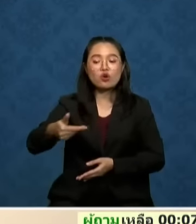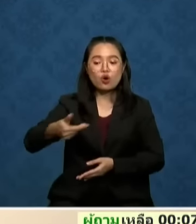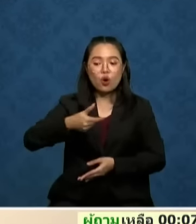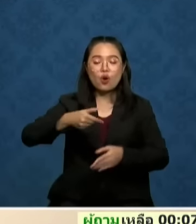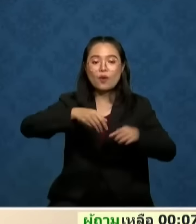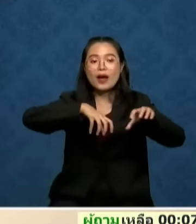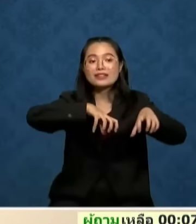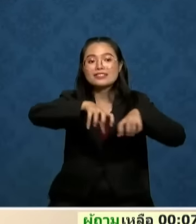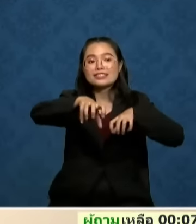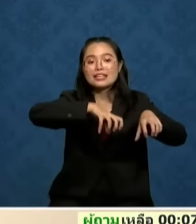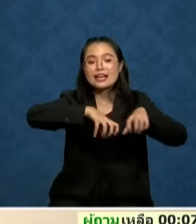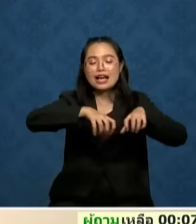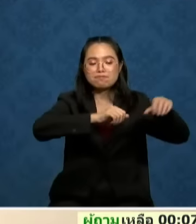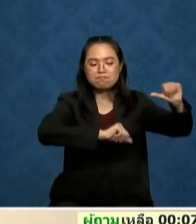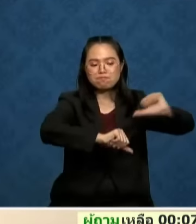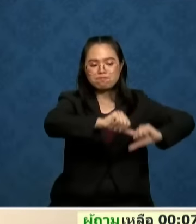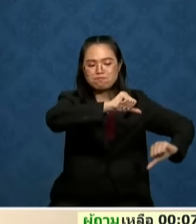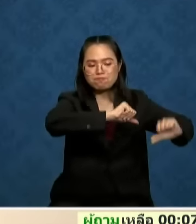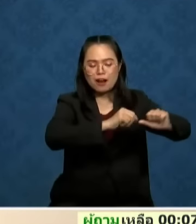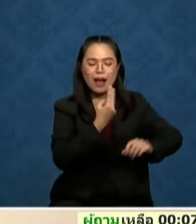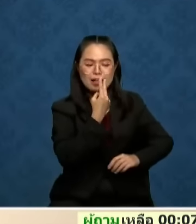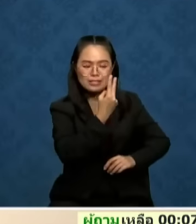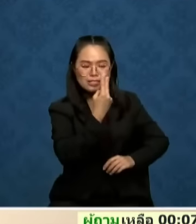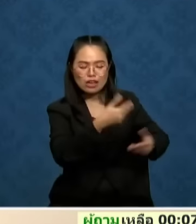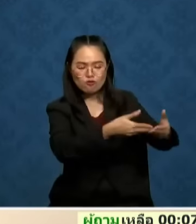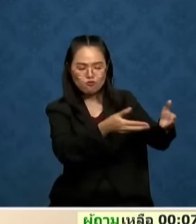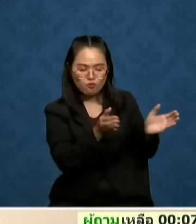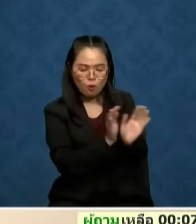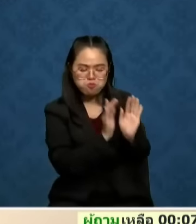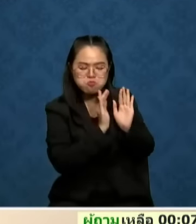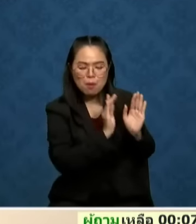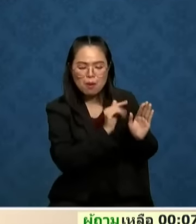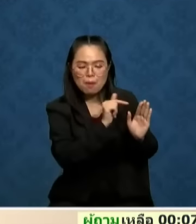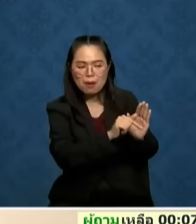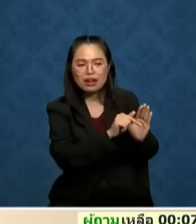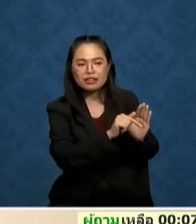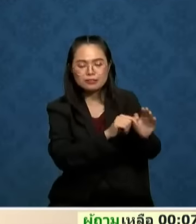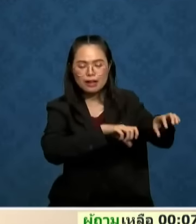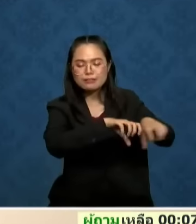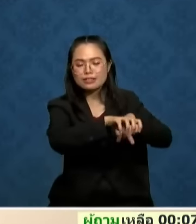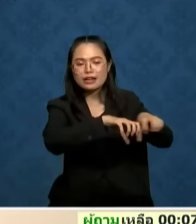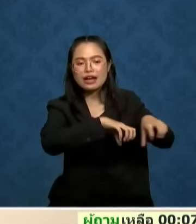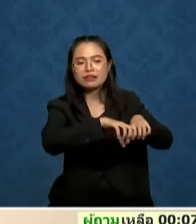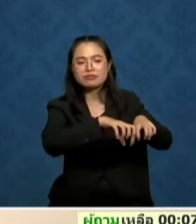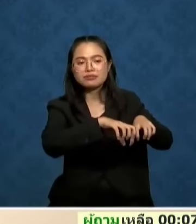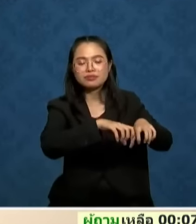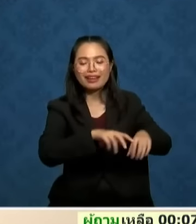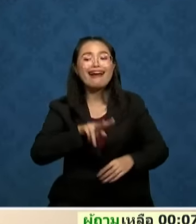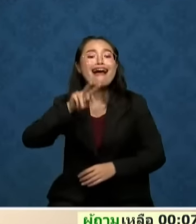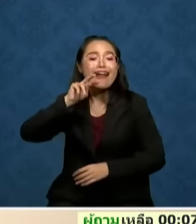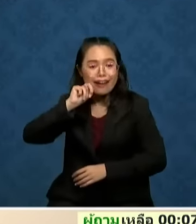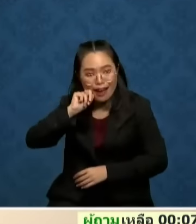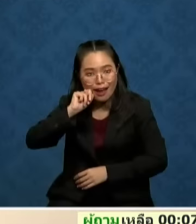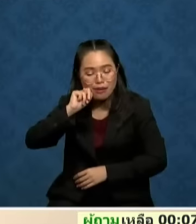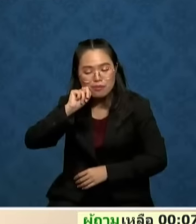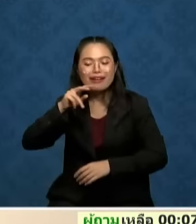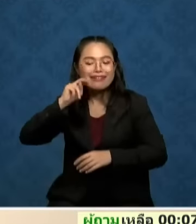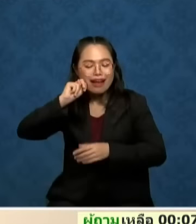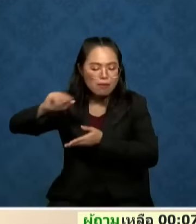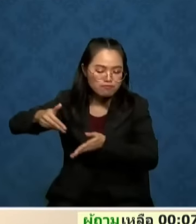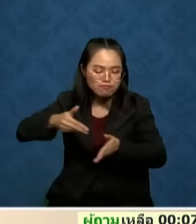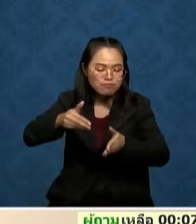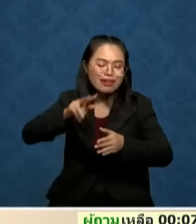การกากของเสียที่เห็นอยู่ตามไอเทมที่บอกไปเมื่อสักครู่นะคะส่วนเรื่องของการจัดการน้ำและน้ำใต้ดินนะคะอันนั้นยัง